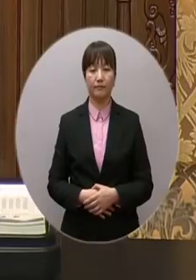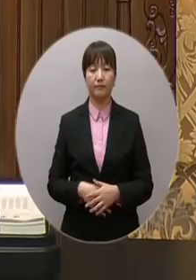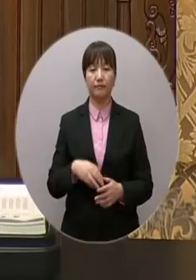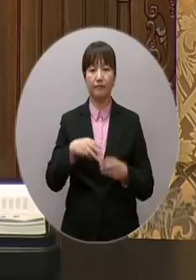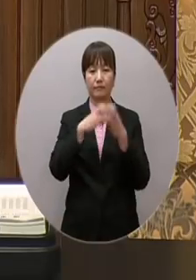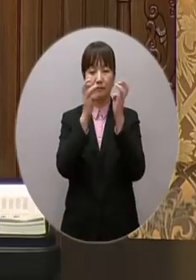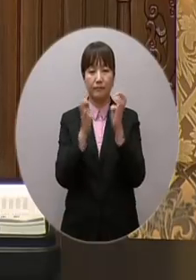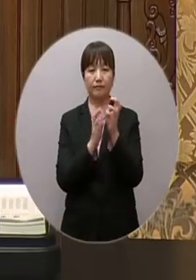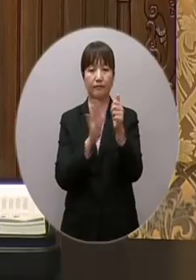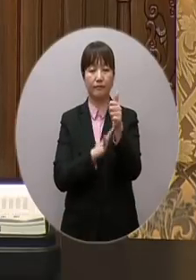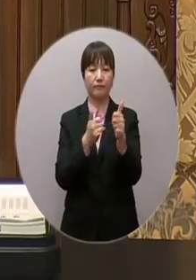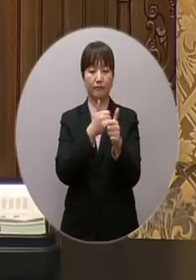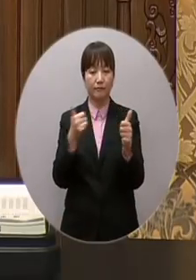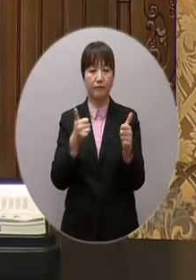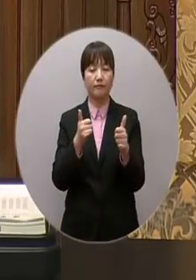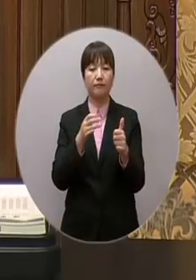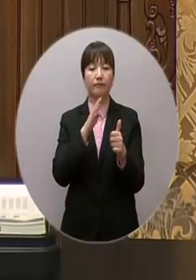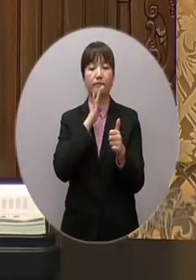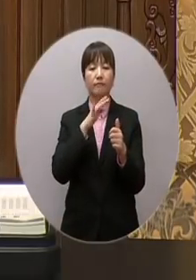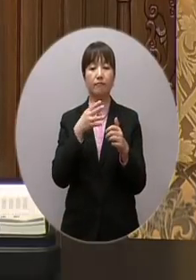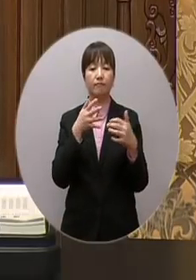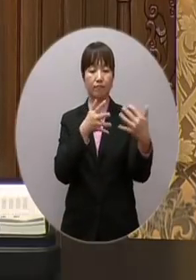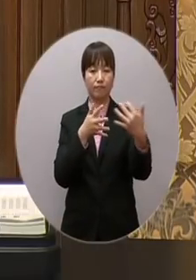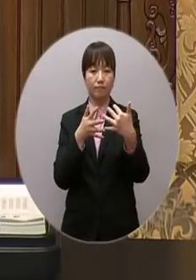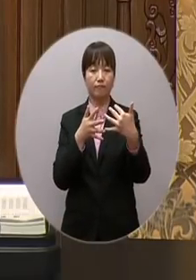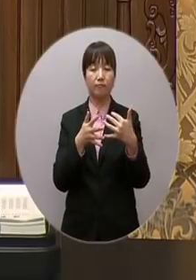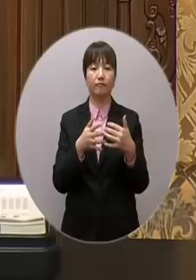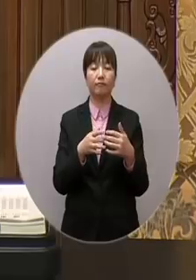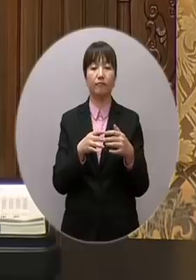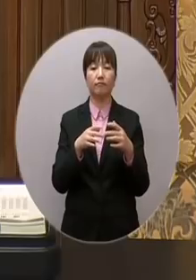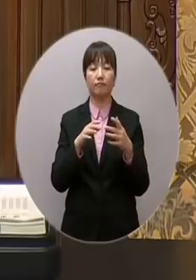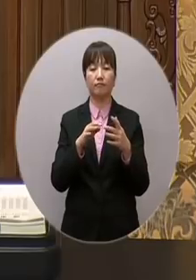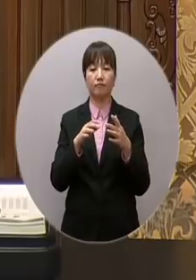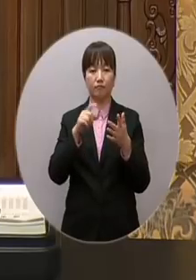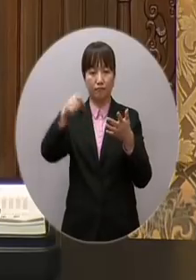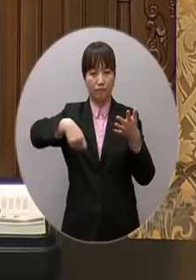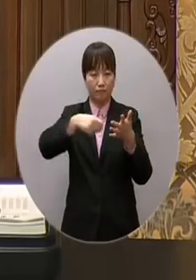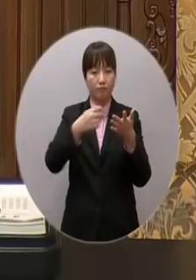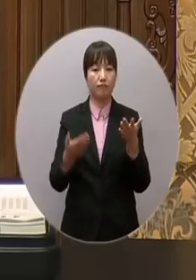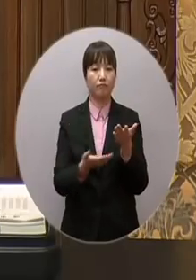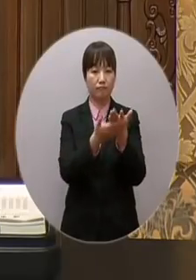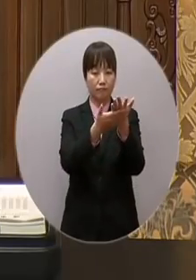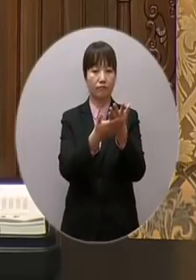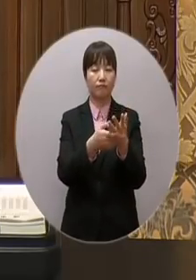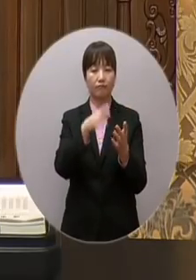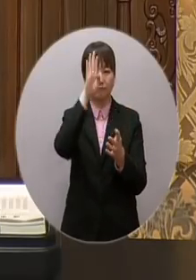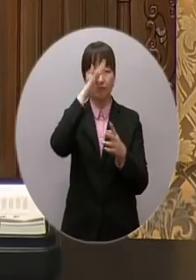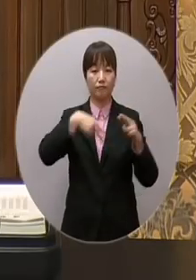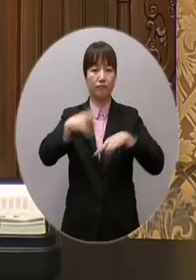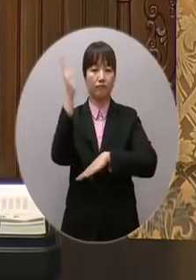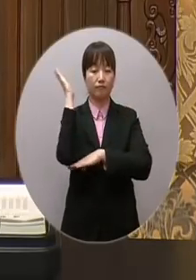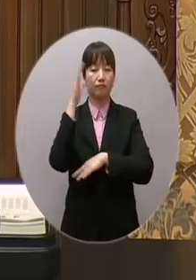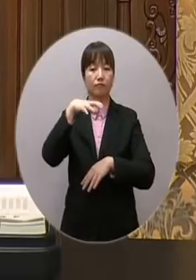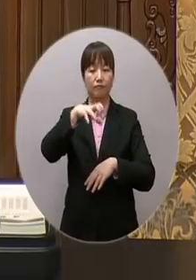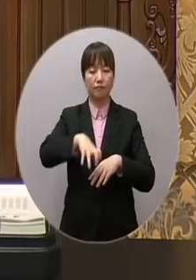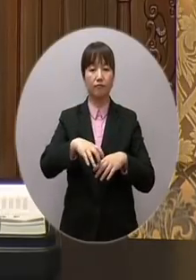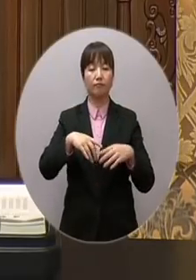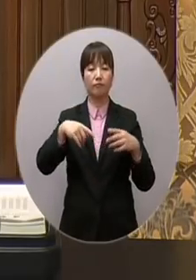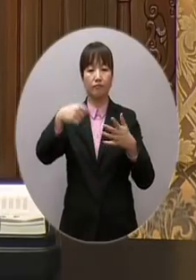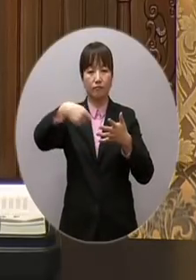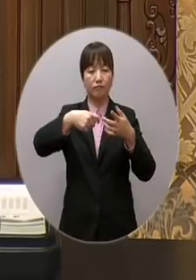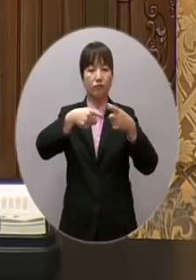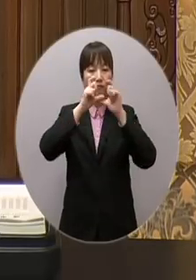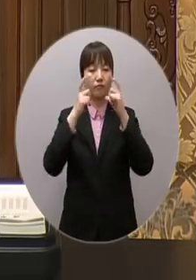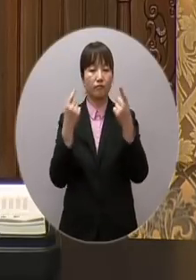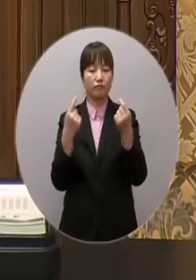杨委员要之质询，已书面提出，请行政院书面答